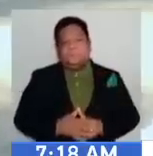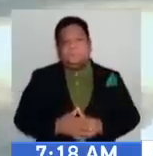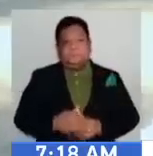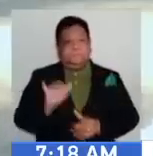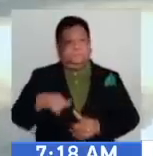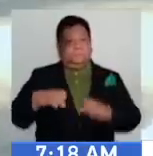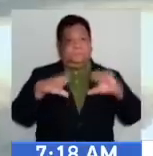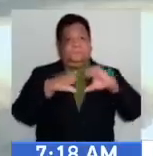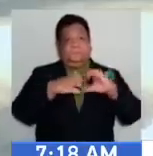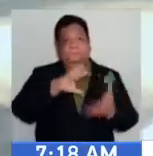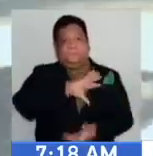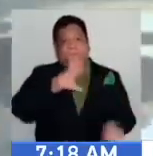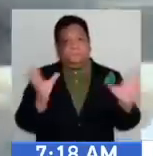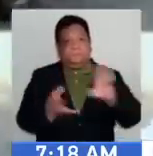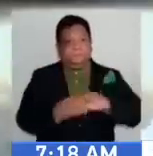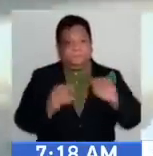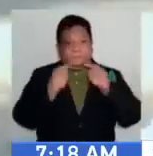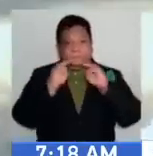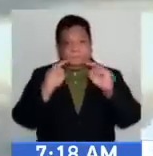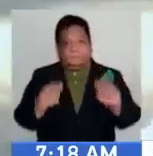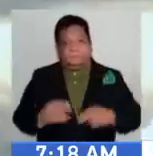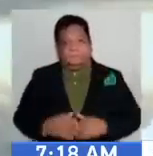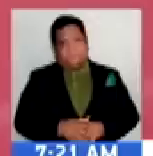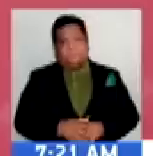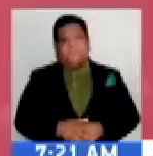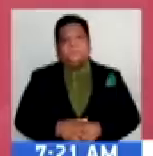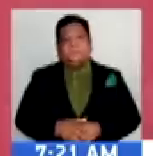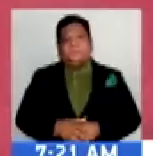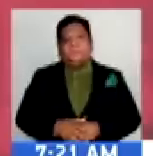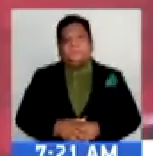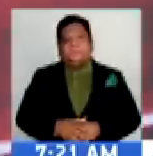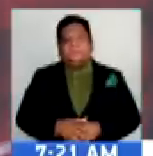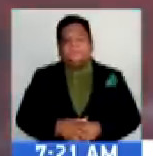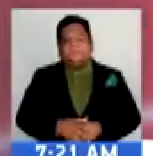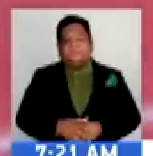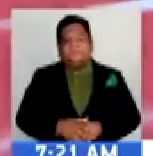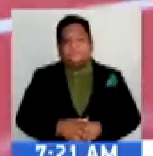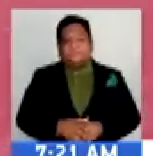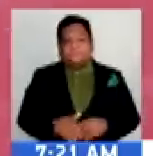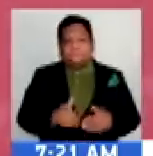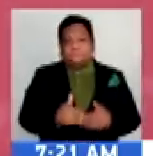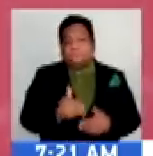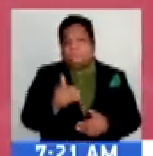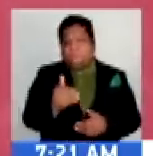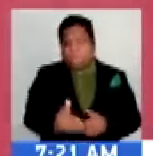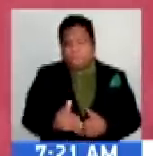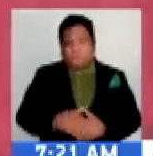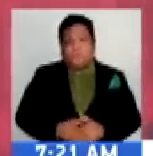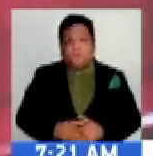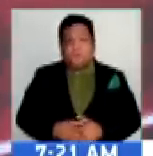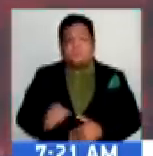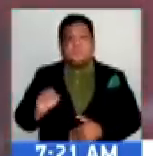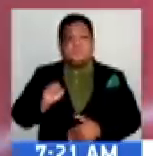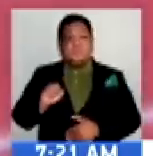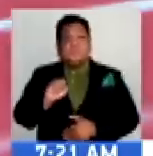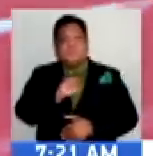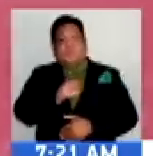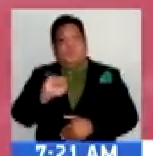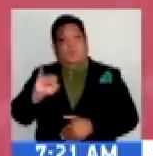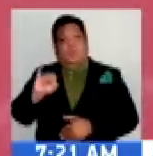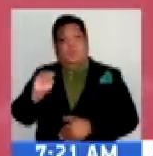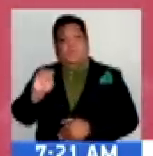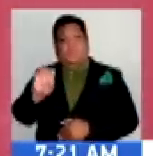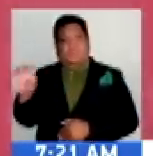Quezon City. Ako po si James Agustin para sa GMA Integrated News. Gustong paimbestigahan ni Senadora Aimee Marcos ang paggamit ng Artificial